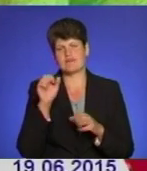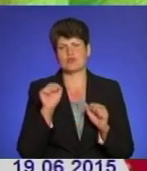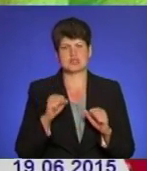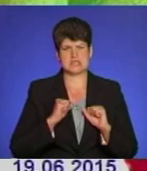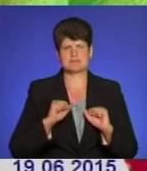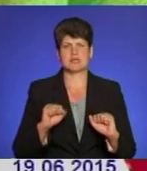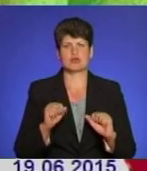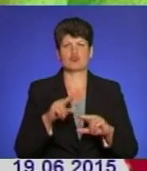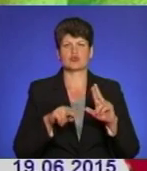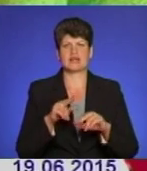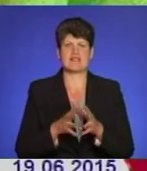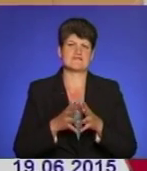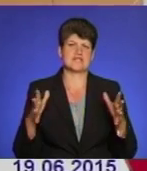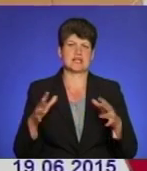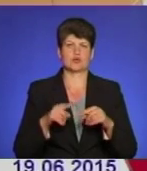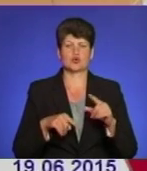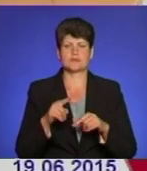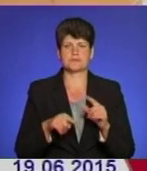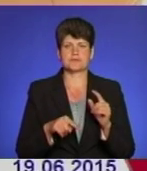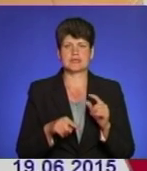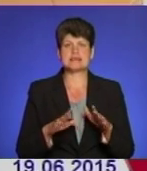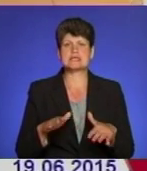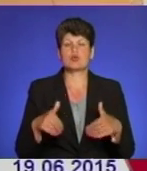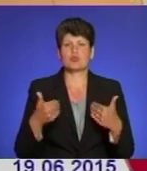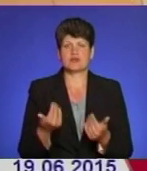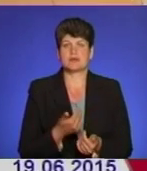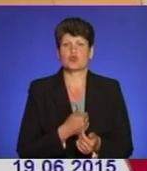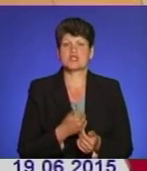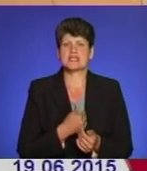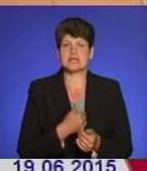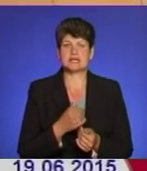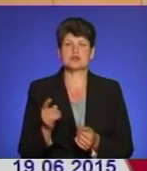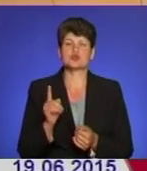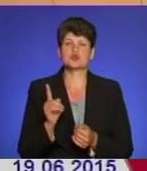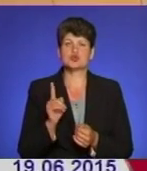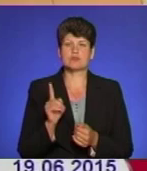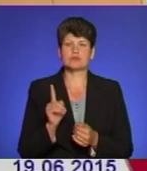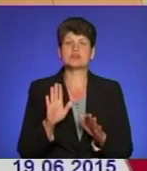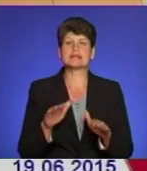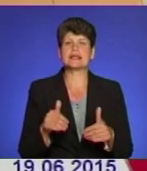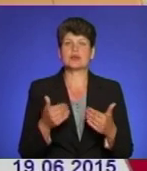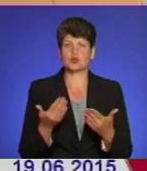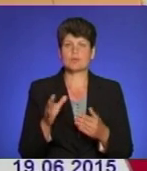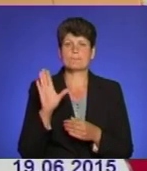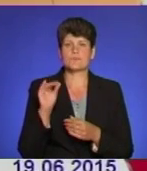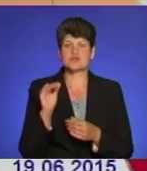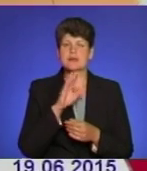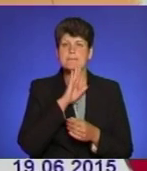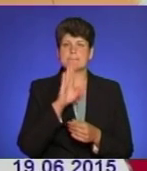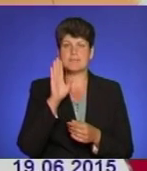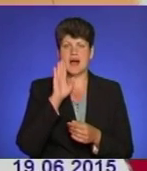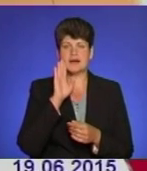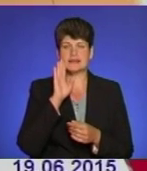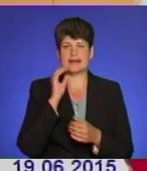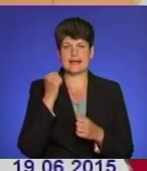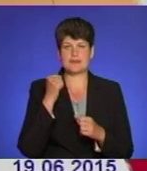сміливо будувати велику родину. Запропонувати я б хотіла, щоб от як дають посвідчення вже мати-героїня